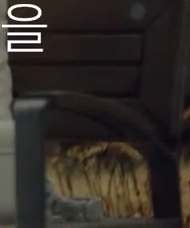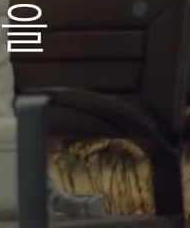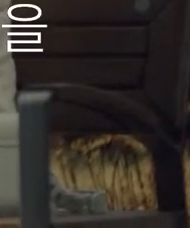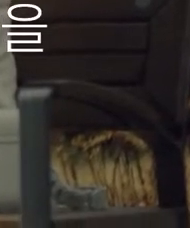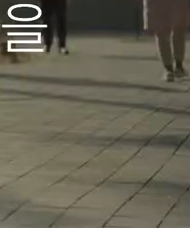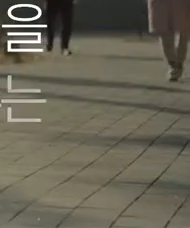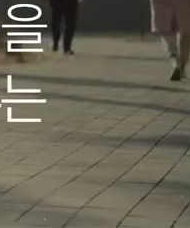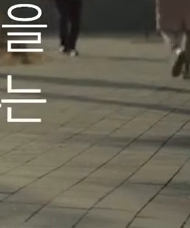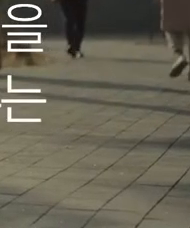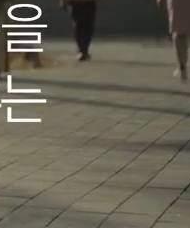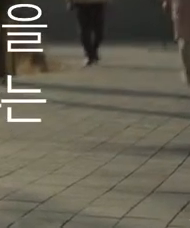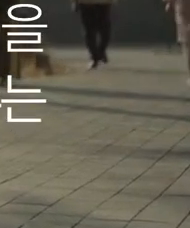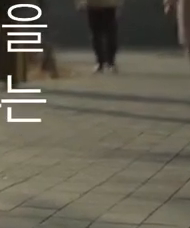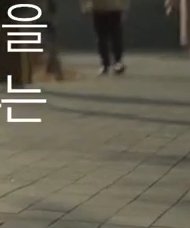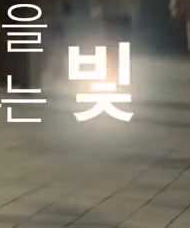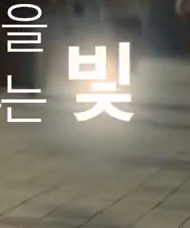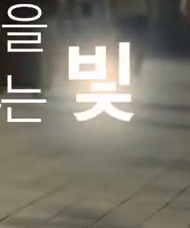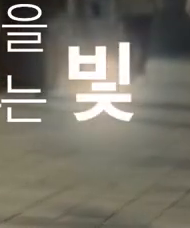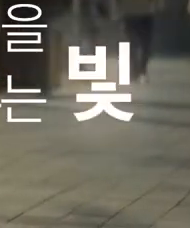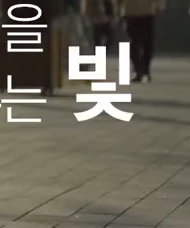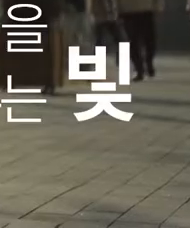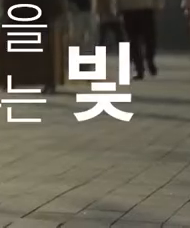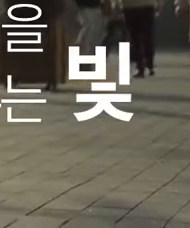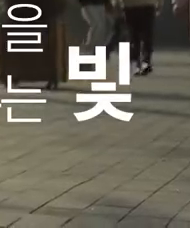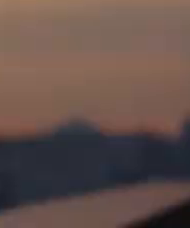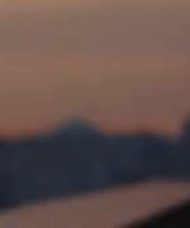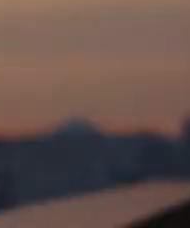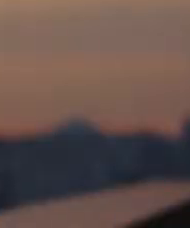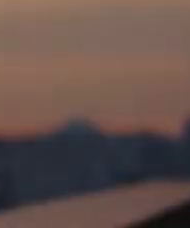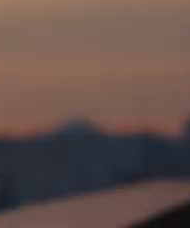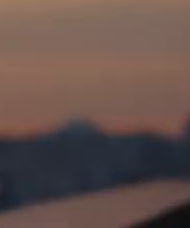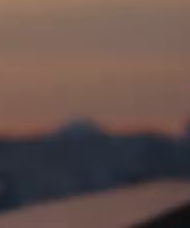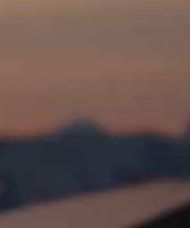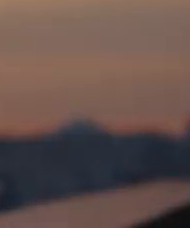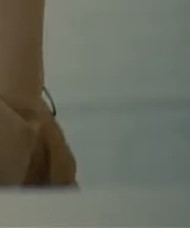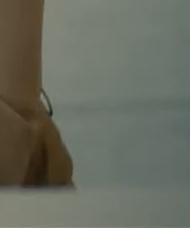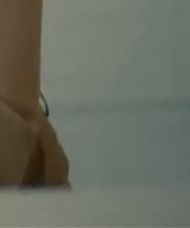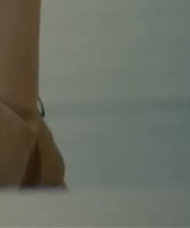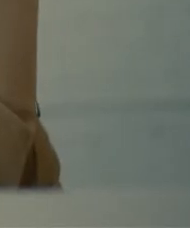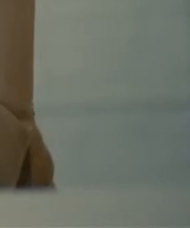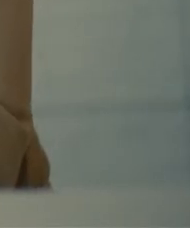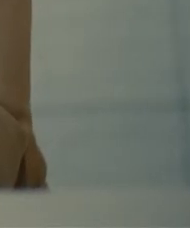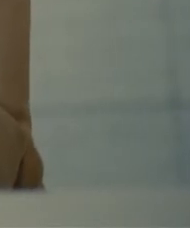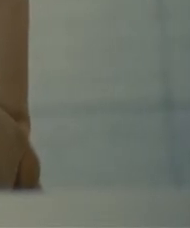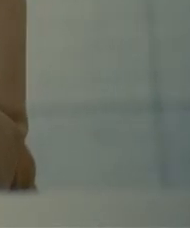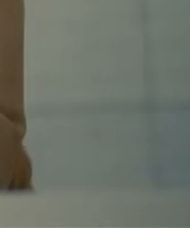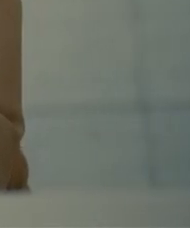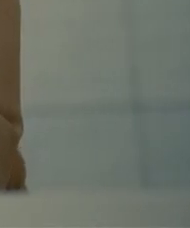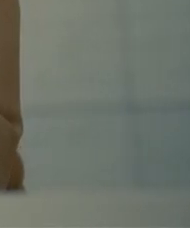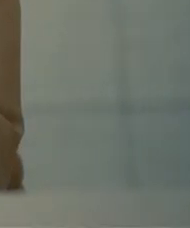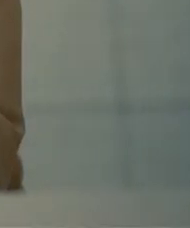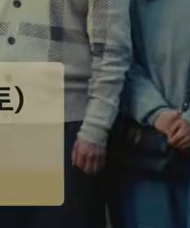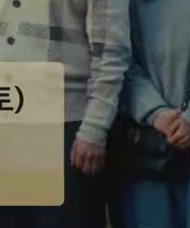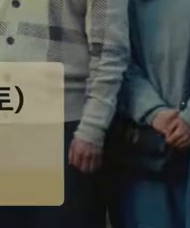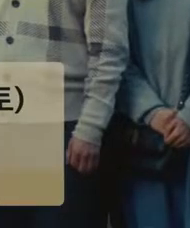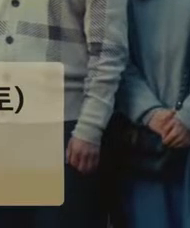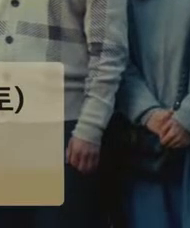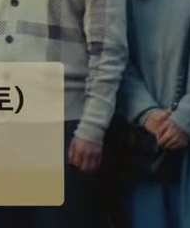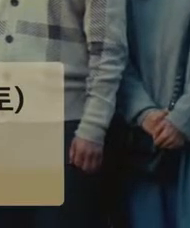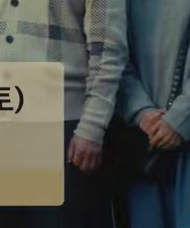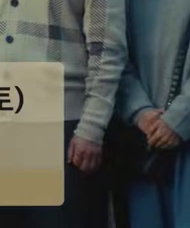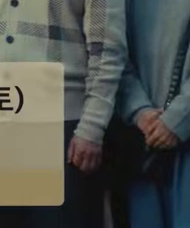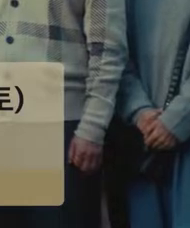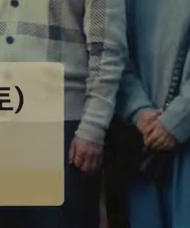노후의 행복을 온화하게 비추는 빛. 우리의 손끝에서 시작됩니다. 잊지